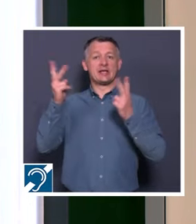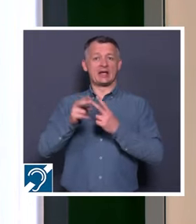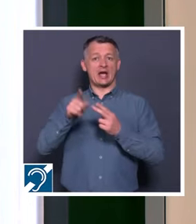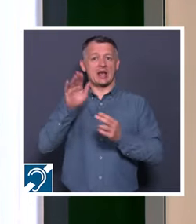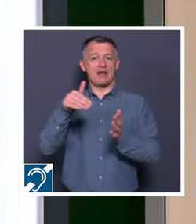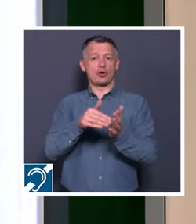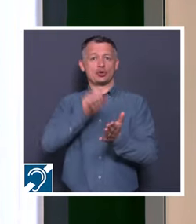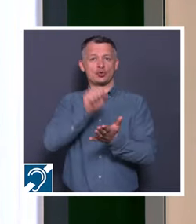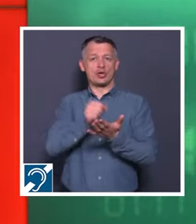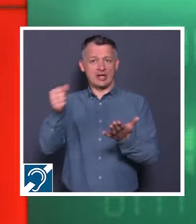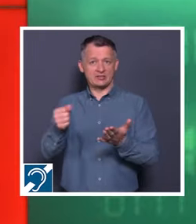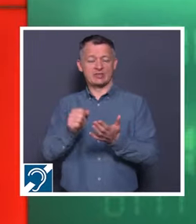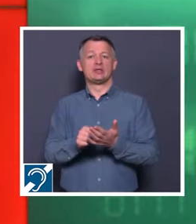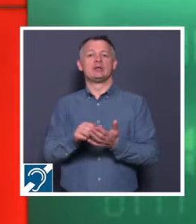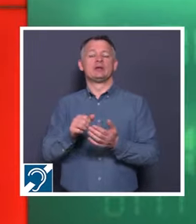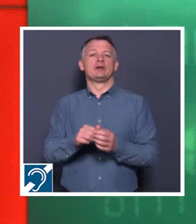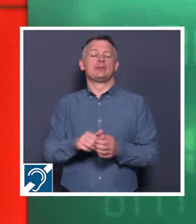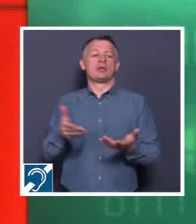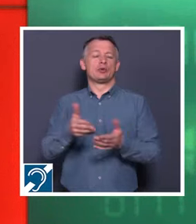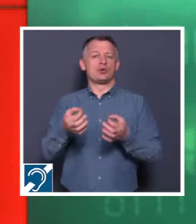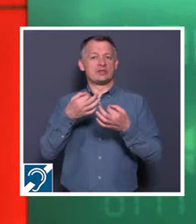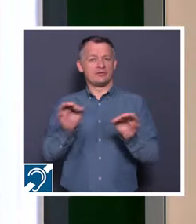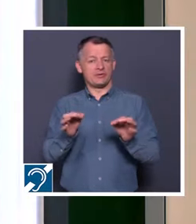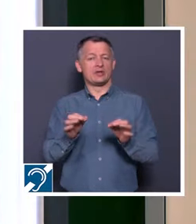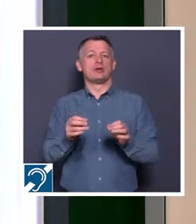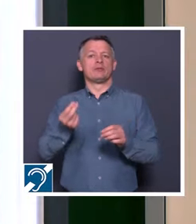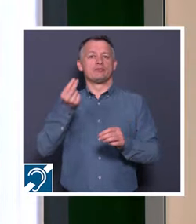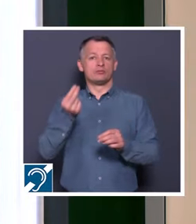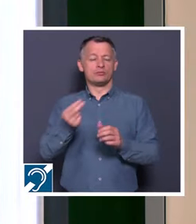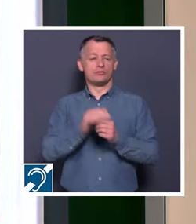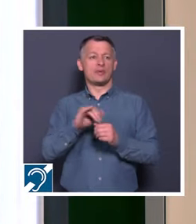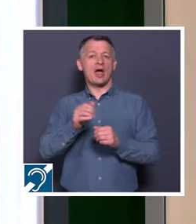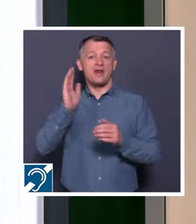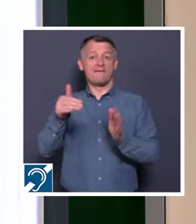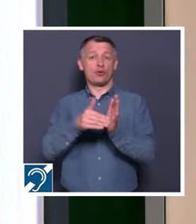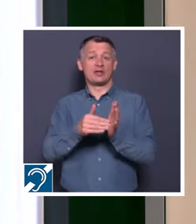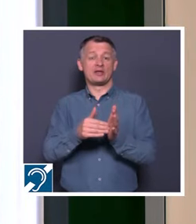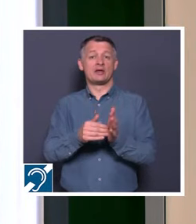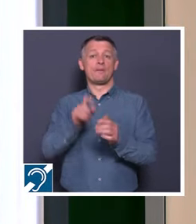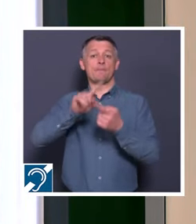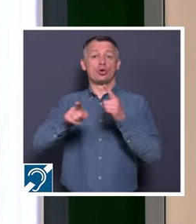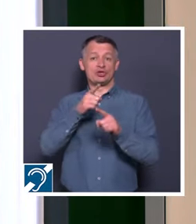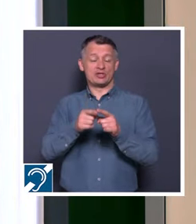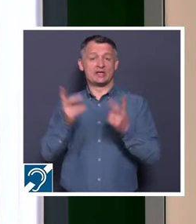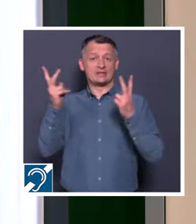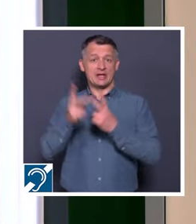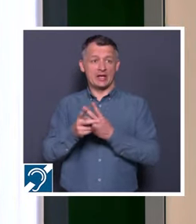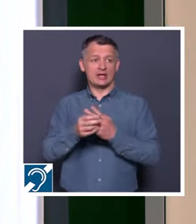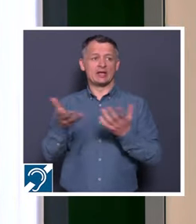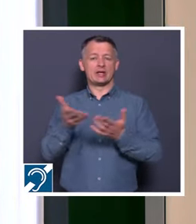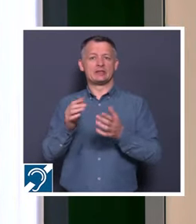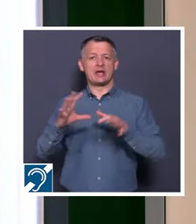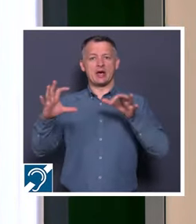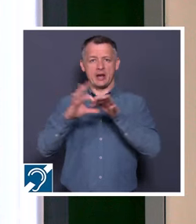o democrație funcțională, ai nevoie de presă care să-și înțeleagă menirea, ai nevoie de politicieni care să înțeleagă care